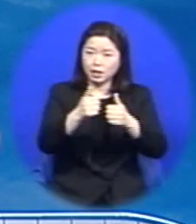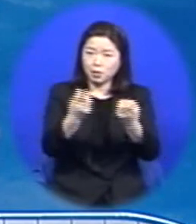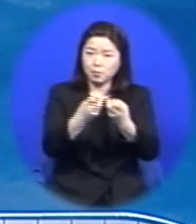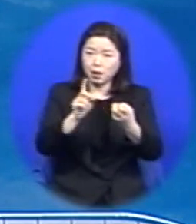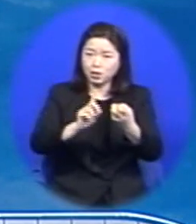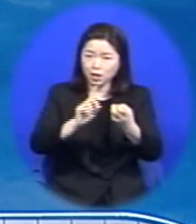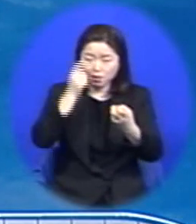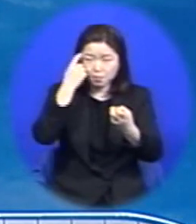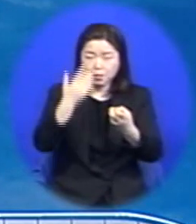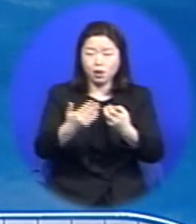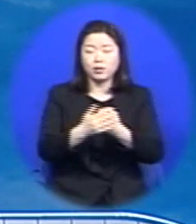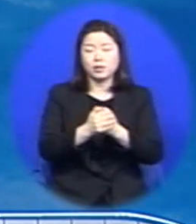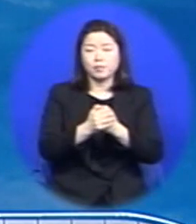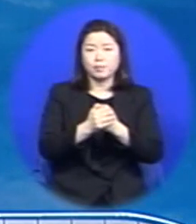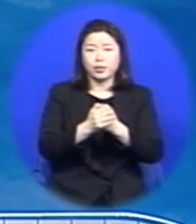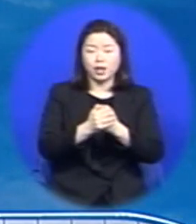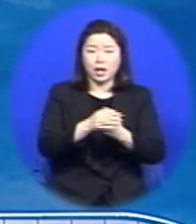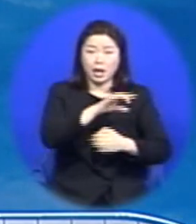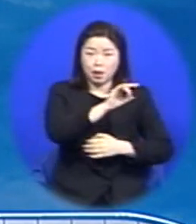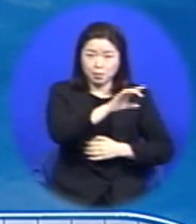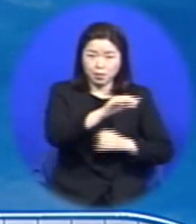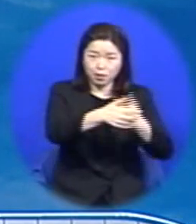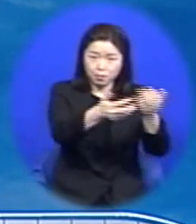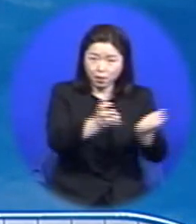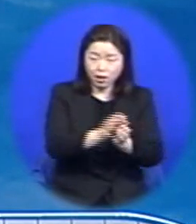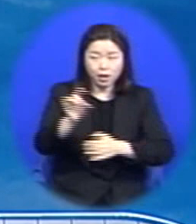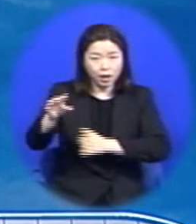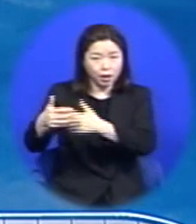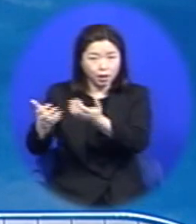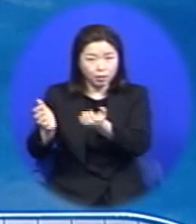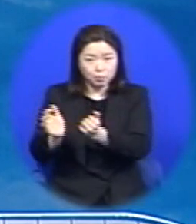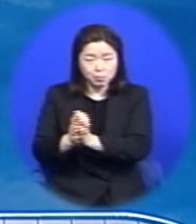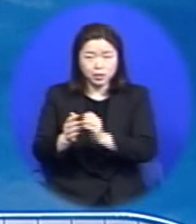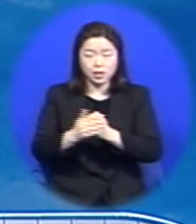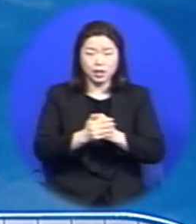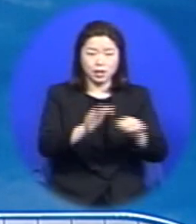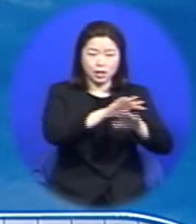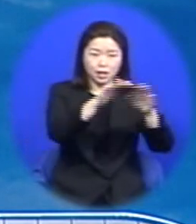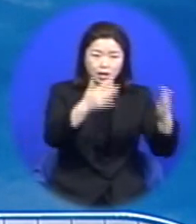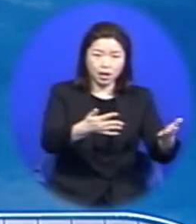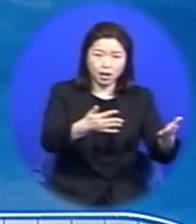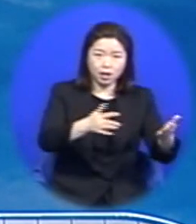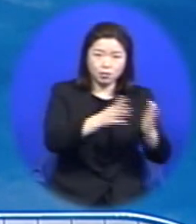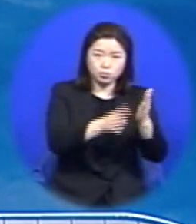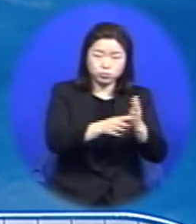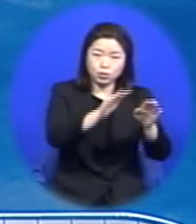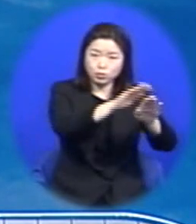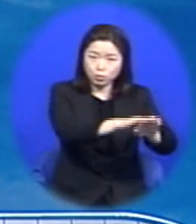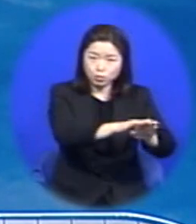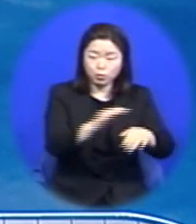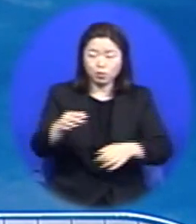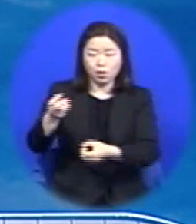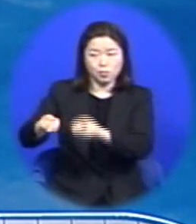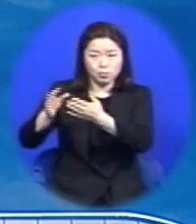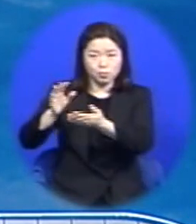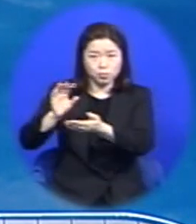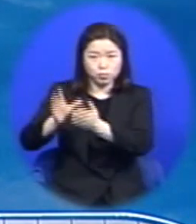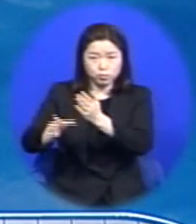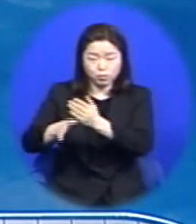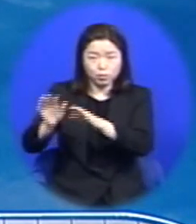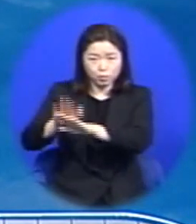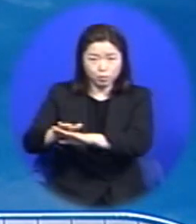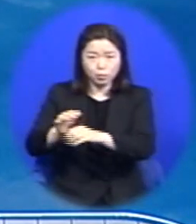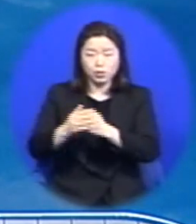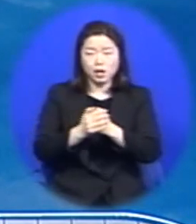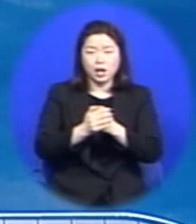각자 제단에다가 번제물을 올려놓고 불은 붙이지 말고 자기가 믿는 신에게 기도해서 하늘에서부터